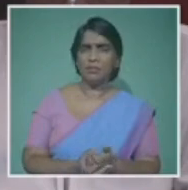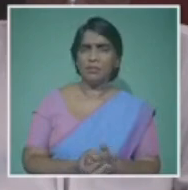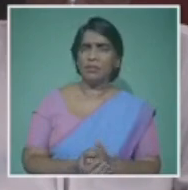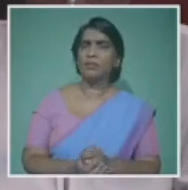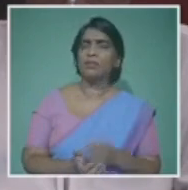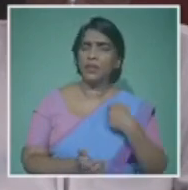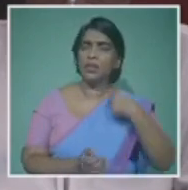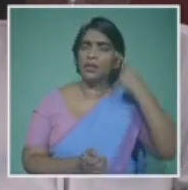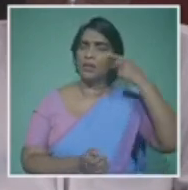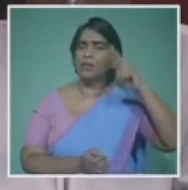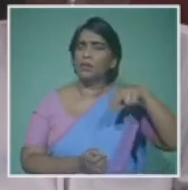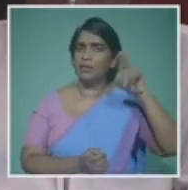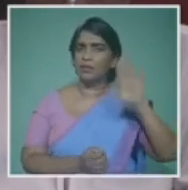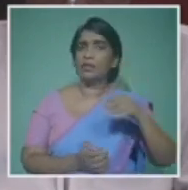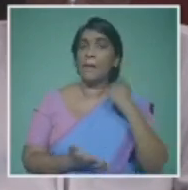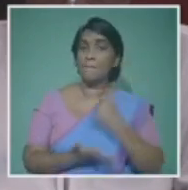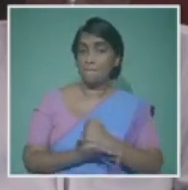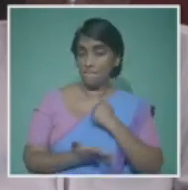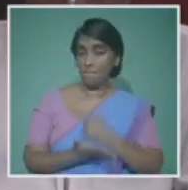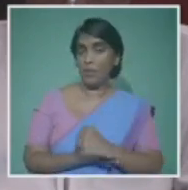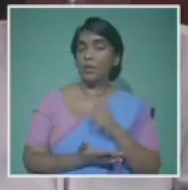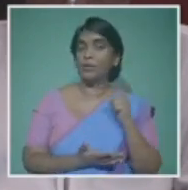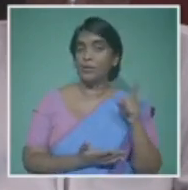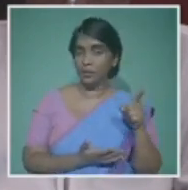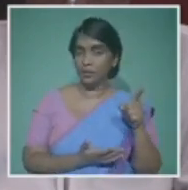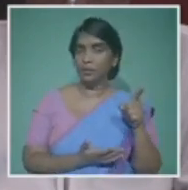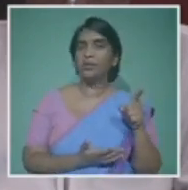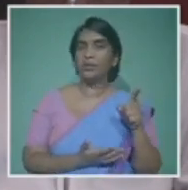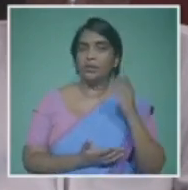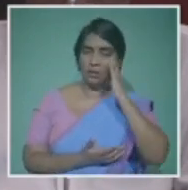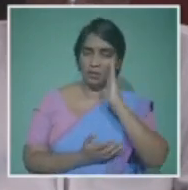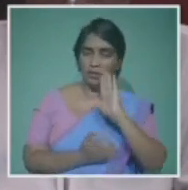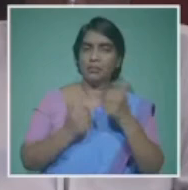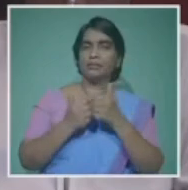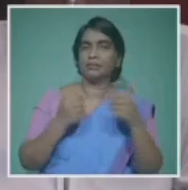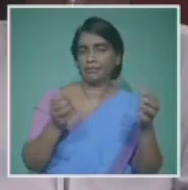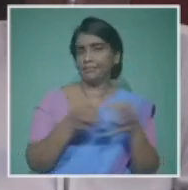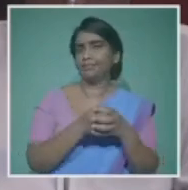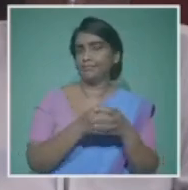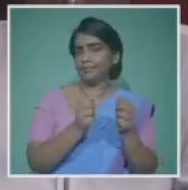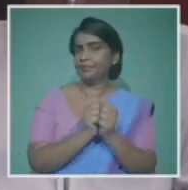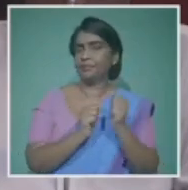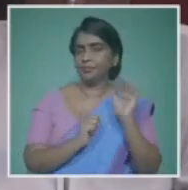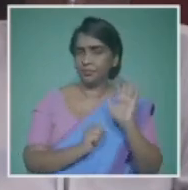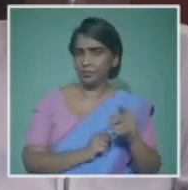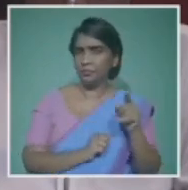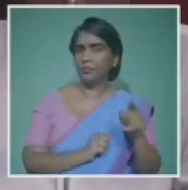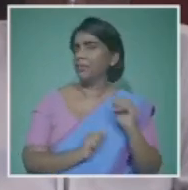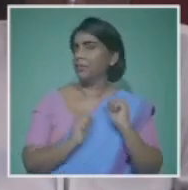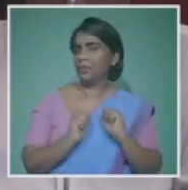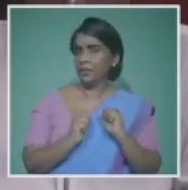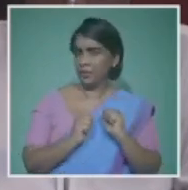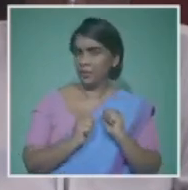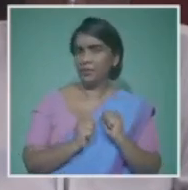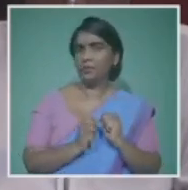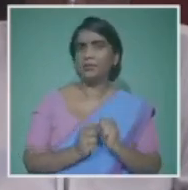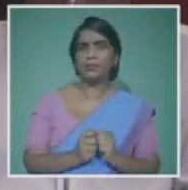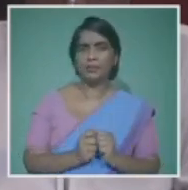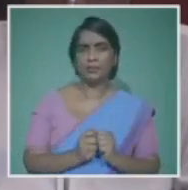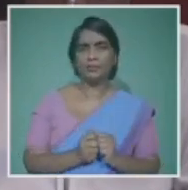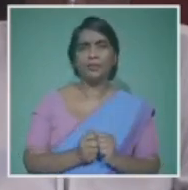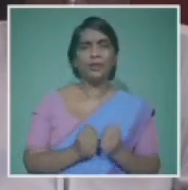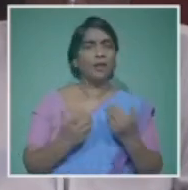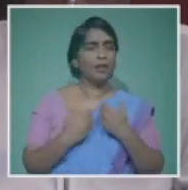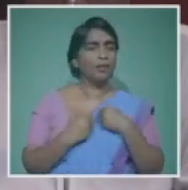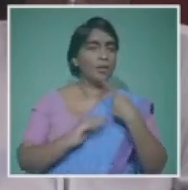මම විශ්වාස කරනවා මහා බැංකුව ස්වාධීන වැඩ කරයි කියලා මොකද